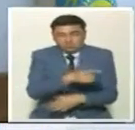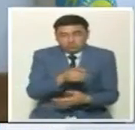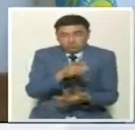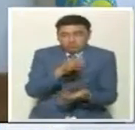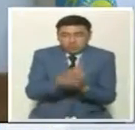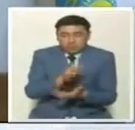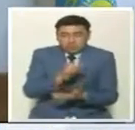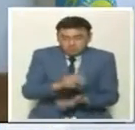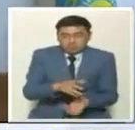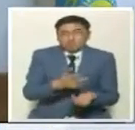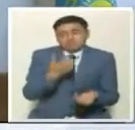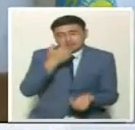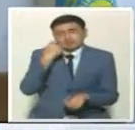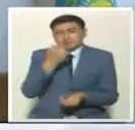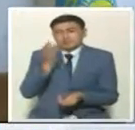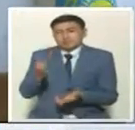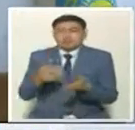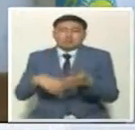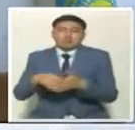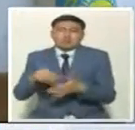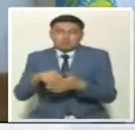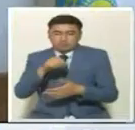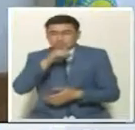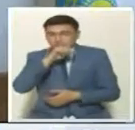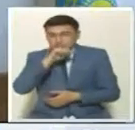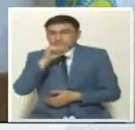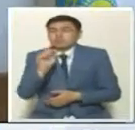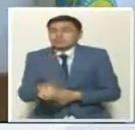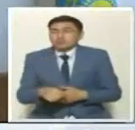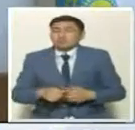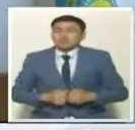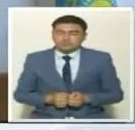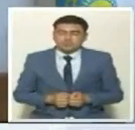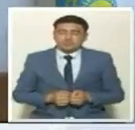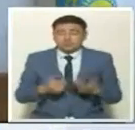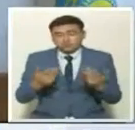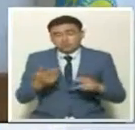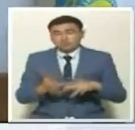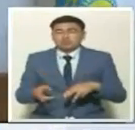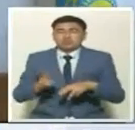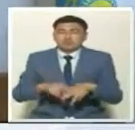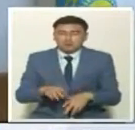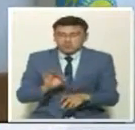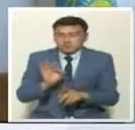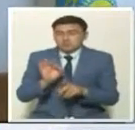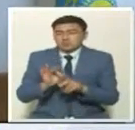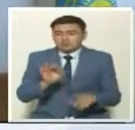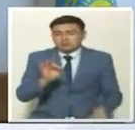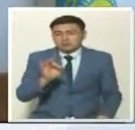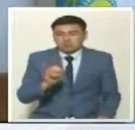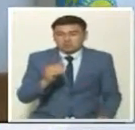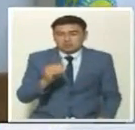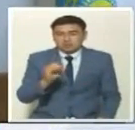халқымыздың әлі оқатын жақсарту үшін бірденені жасайын деп, сол мақсатпен референдум жасалады ғой.